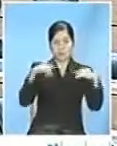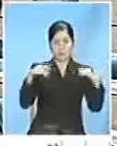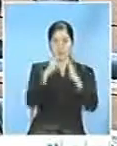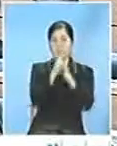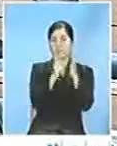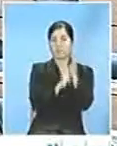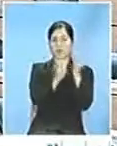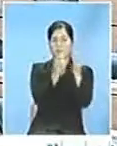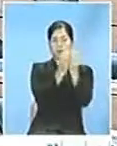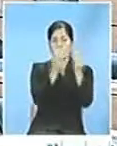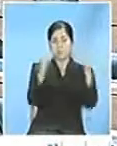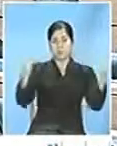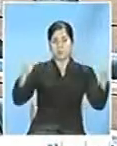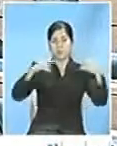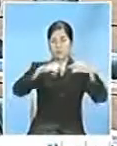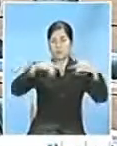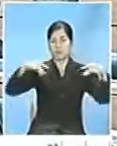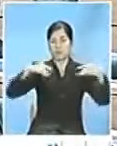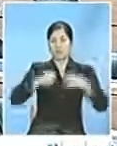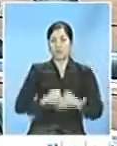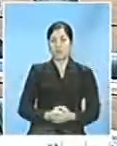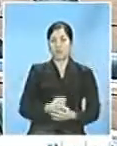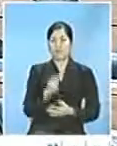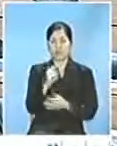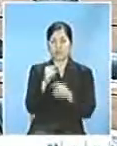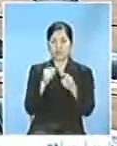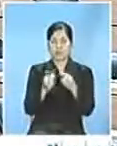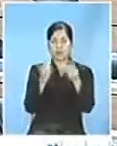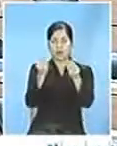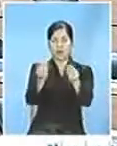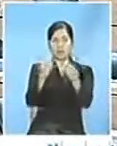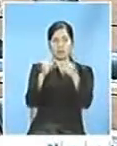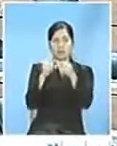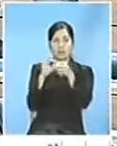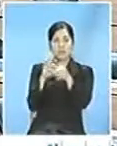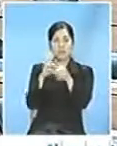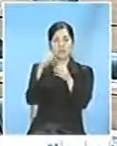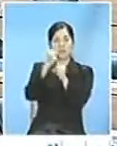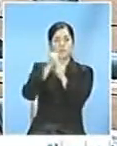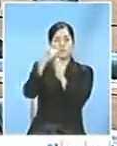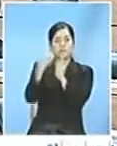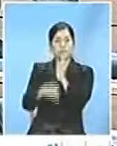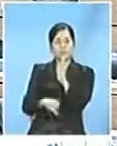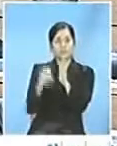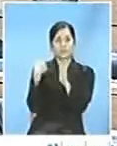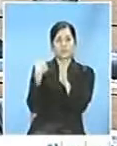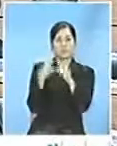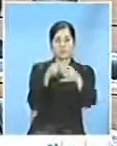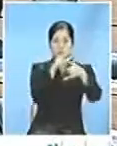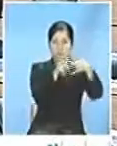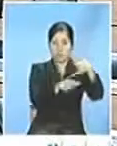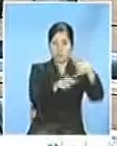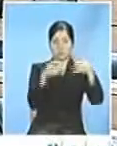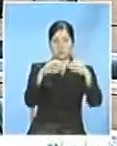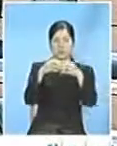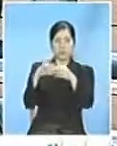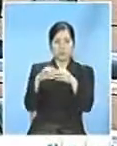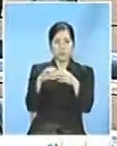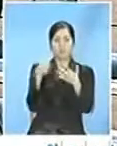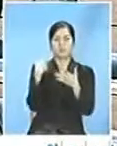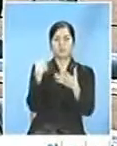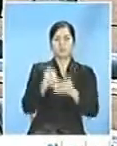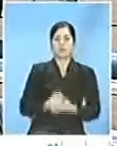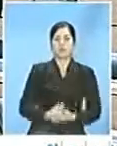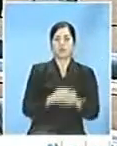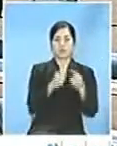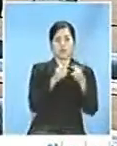เพราะเป็นการให้เกียรติกับความผิดบางคนบางพวกและบางเหล่าให้กับความผิด